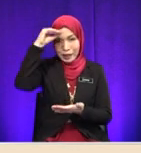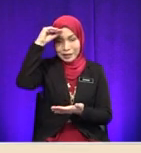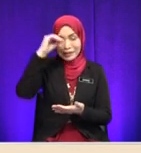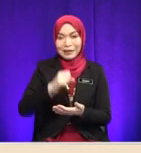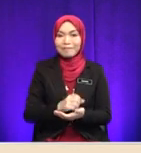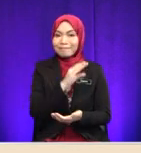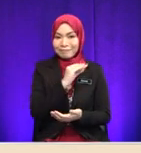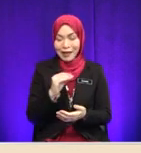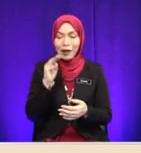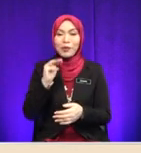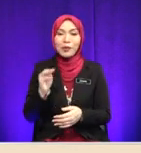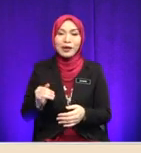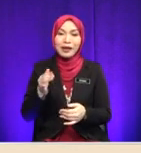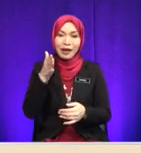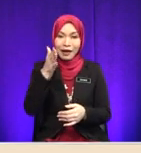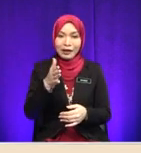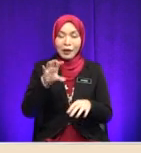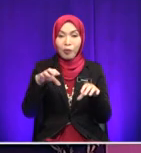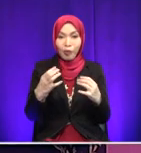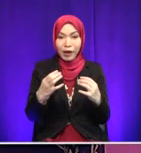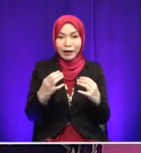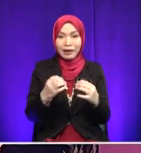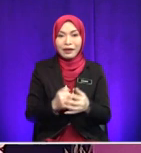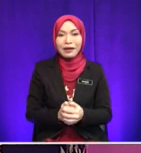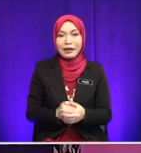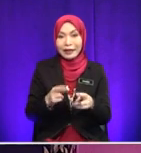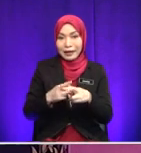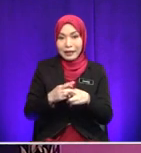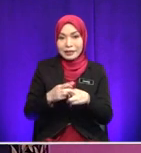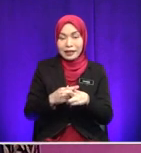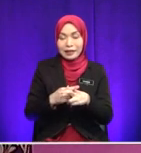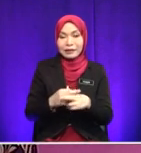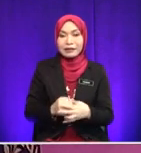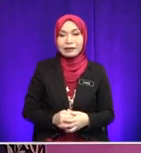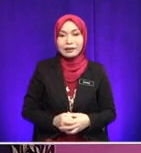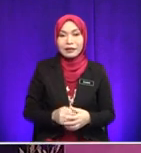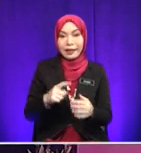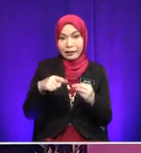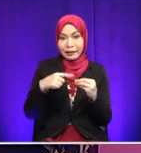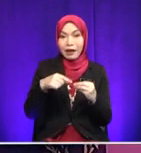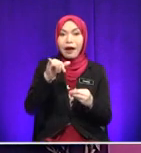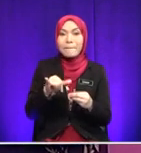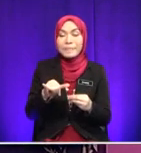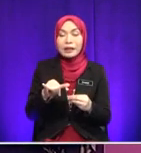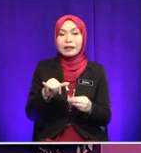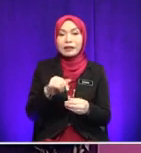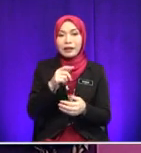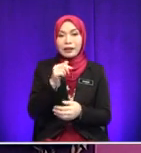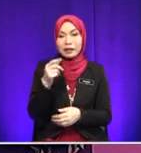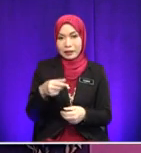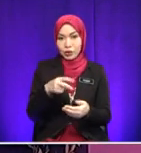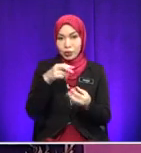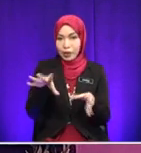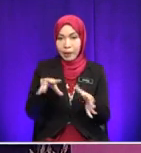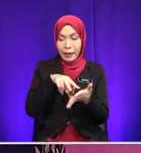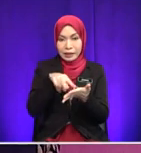membuat kesimpulan iaitu inference tentang bahan yang dibaca. Dan akhir sekali, murid menyenaraikan perkara yang ingin